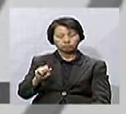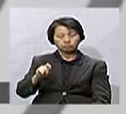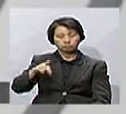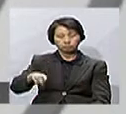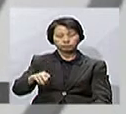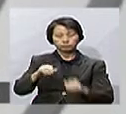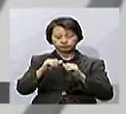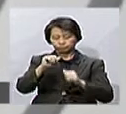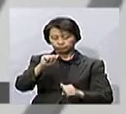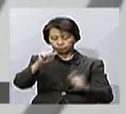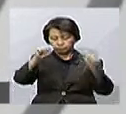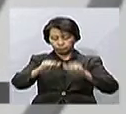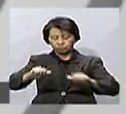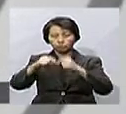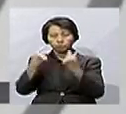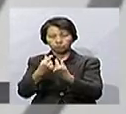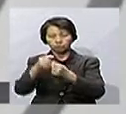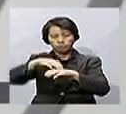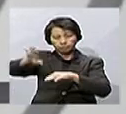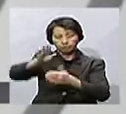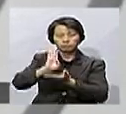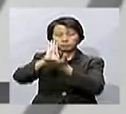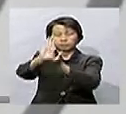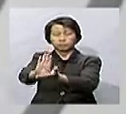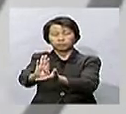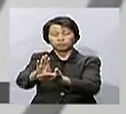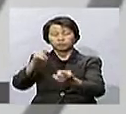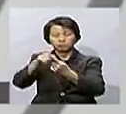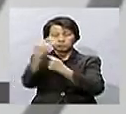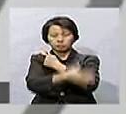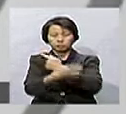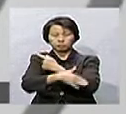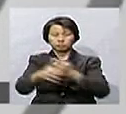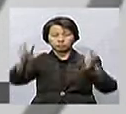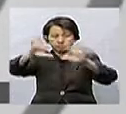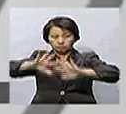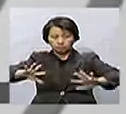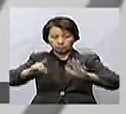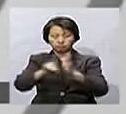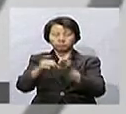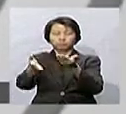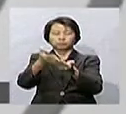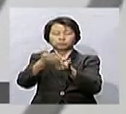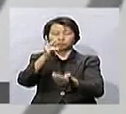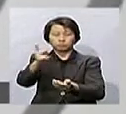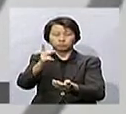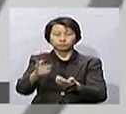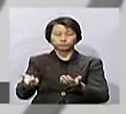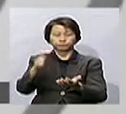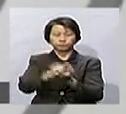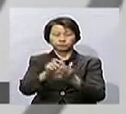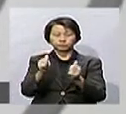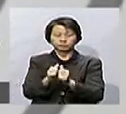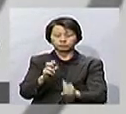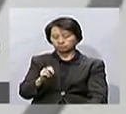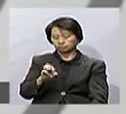Group AMRG, penghantaran bantuan kemanusiaan ke negara-negara ASEAN dipermudah. Laporan lanjut bersama Nur